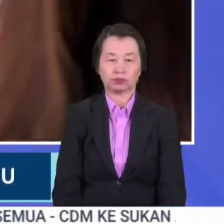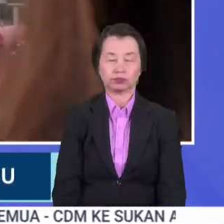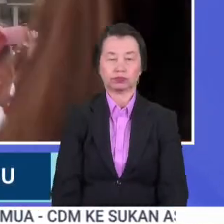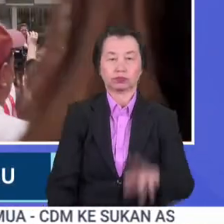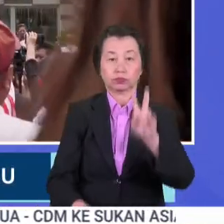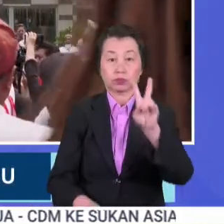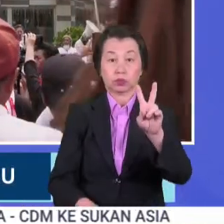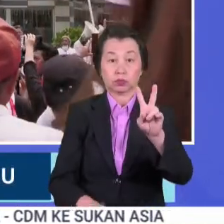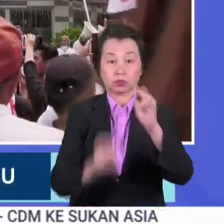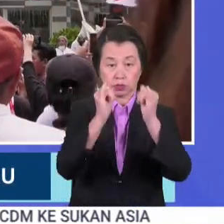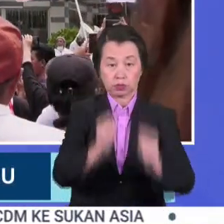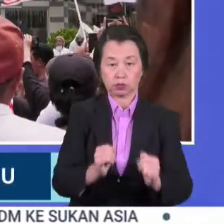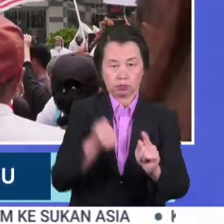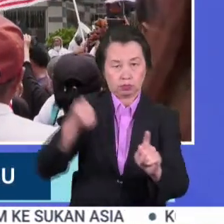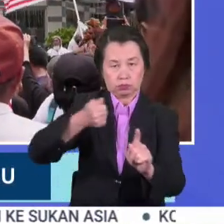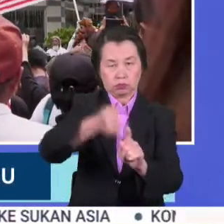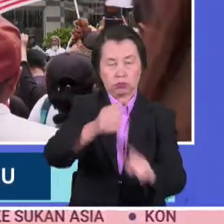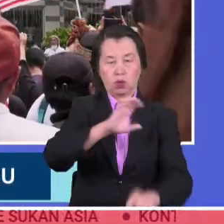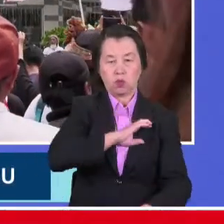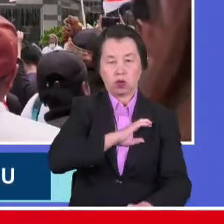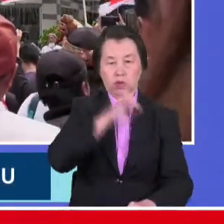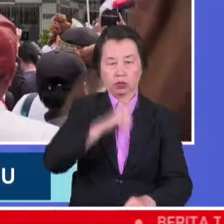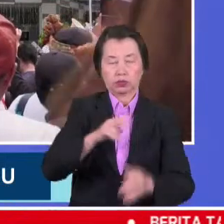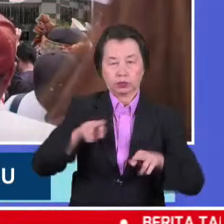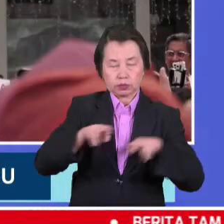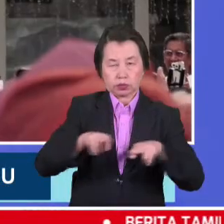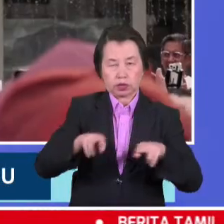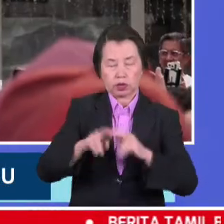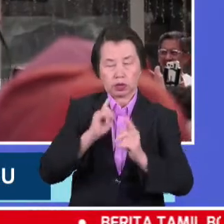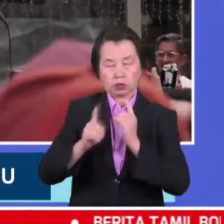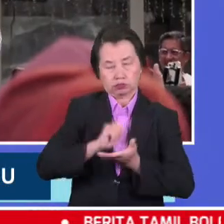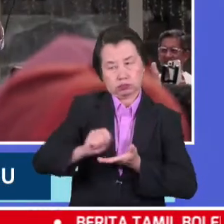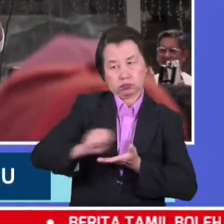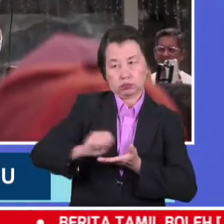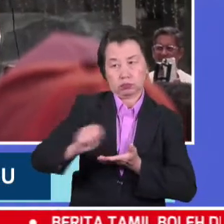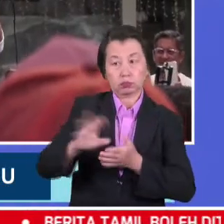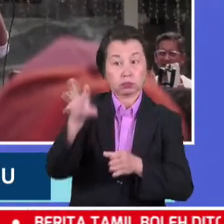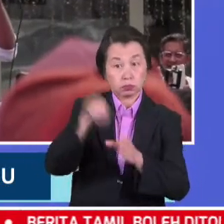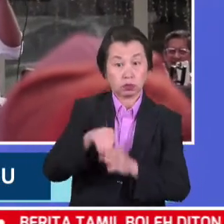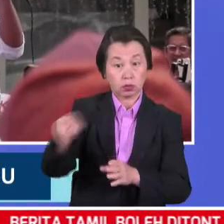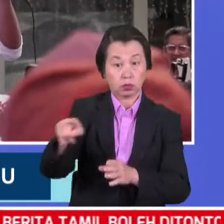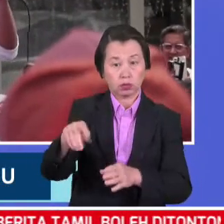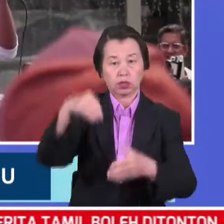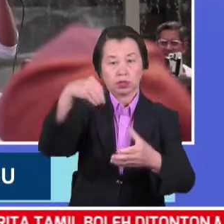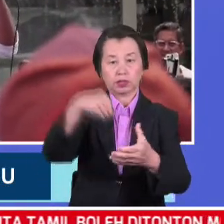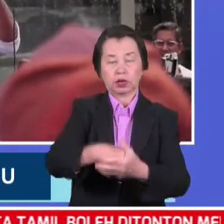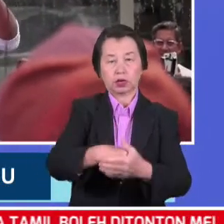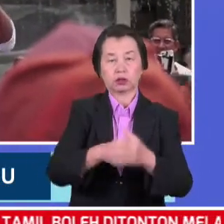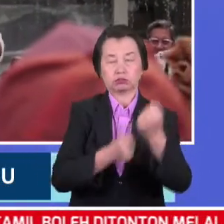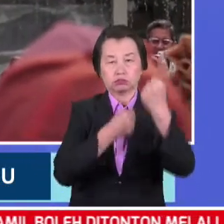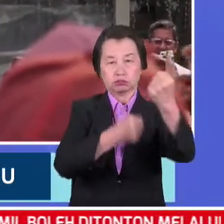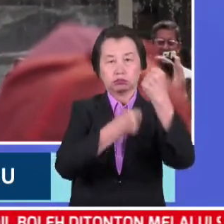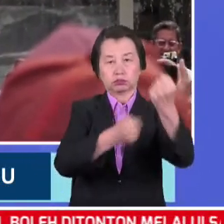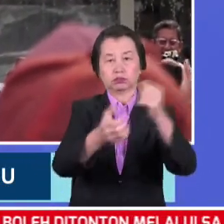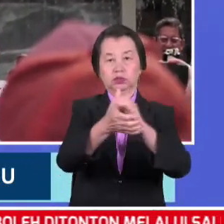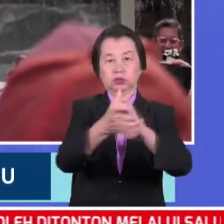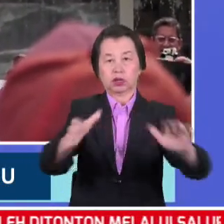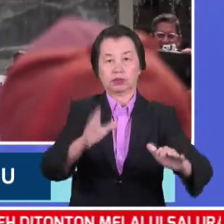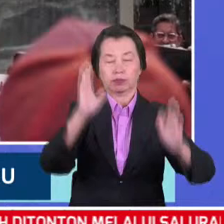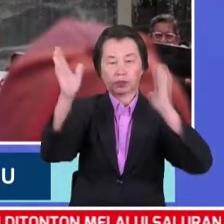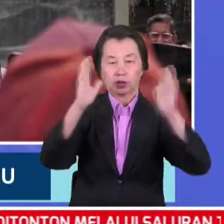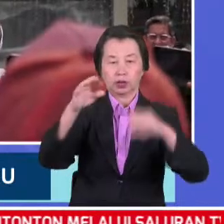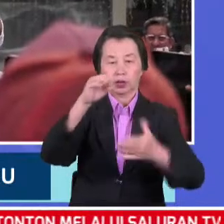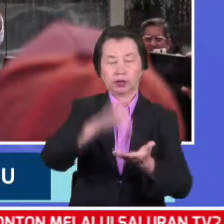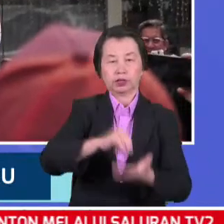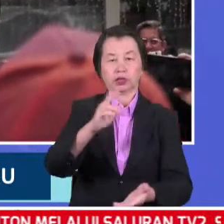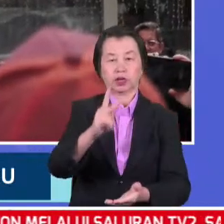Dua lagi individu sedang diburu polis untuk dirakam percakapan berhubung pembabitan mereka dalam himpunan Selamatkan Malaysia di Ibu